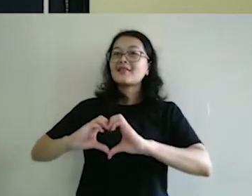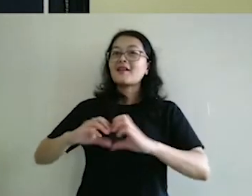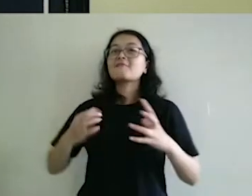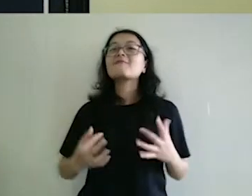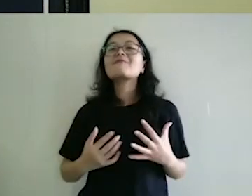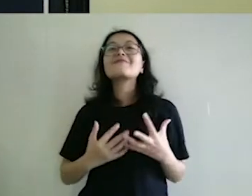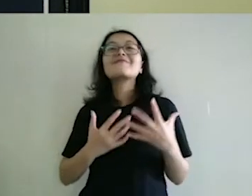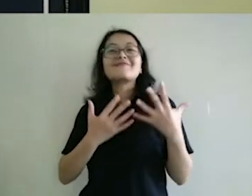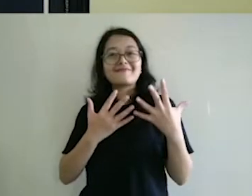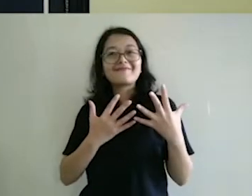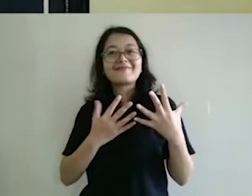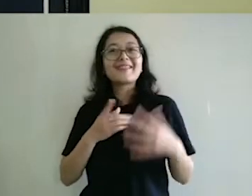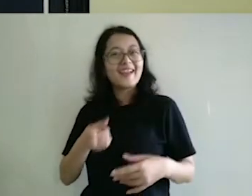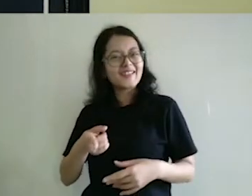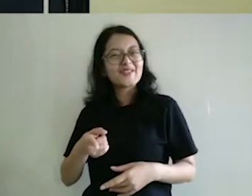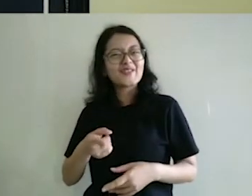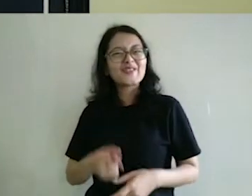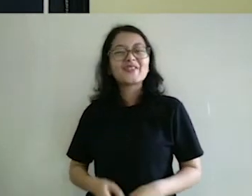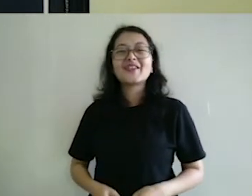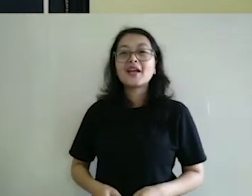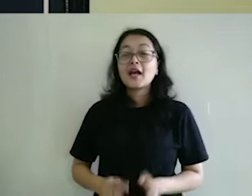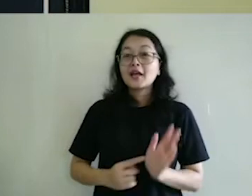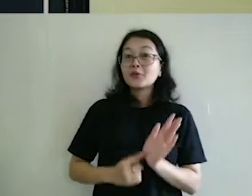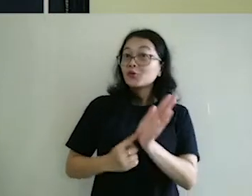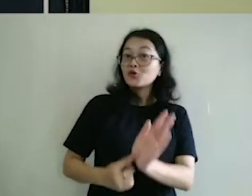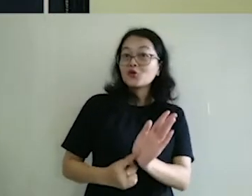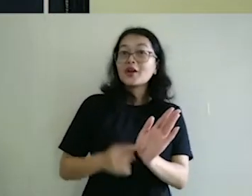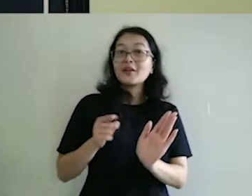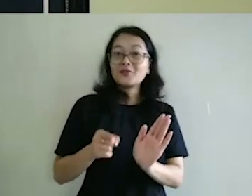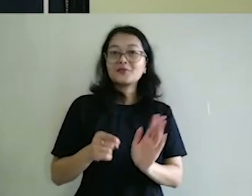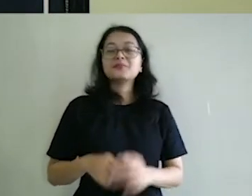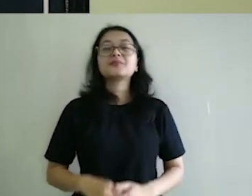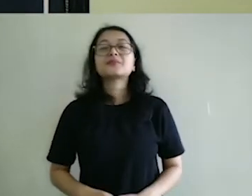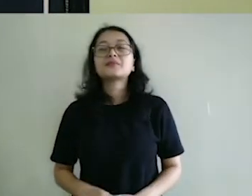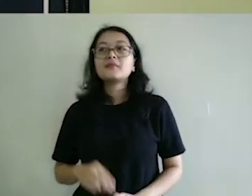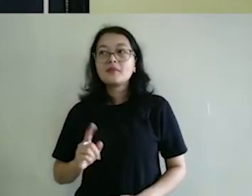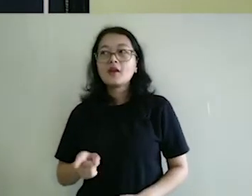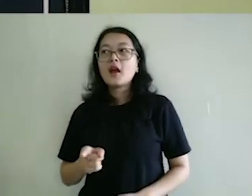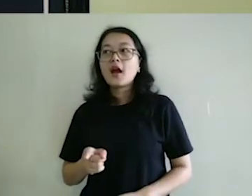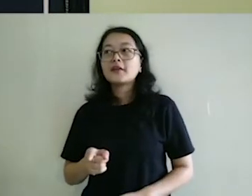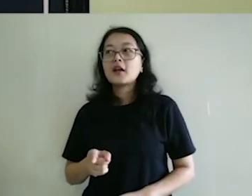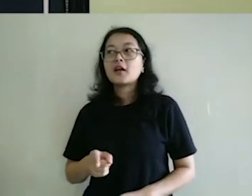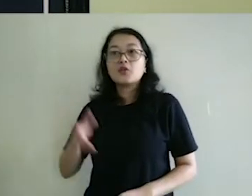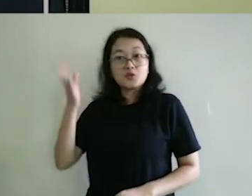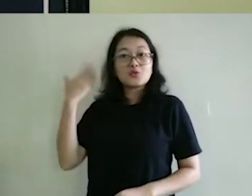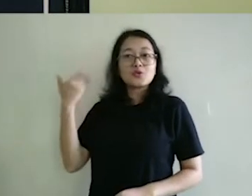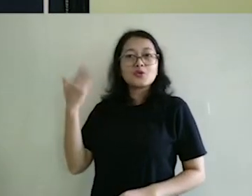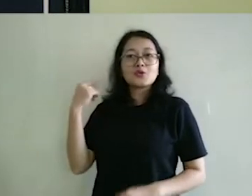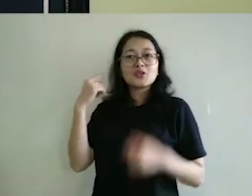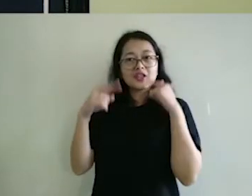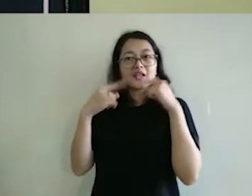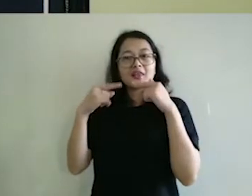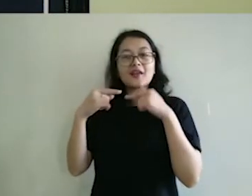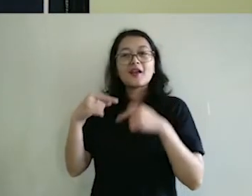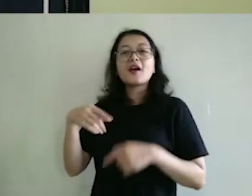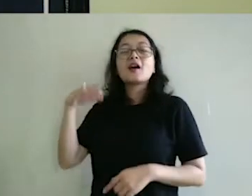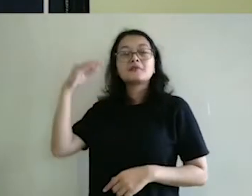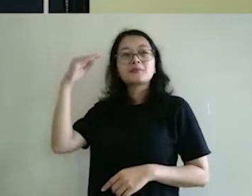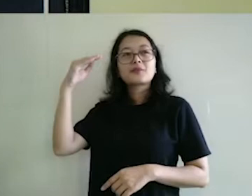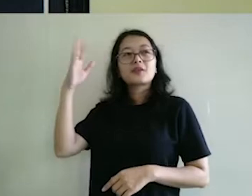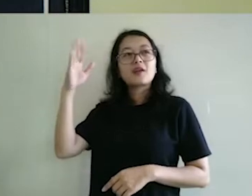membara. Mawar merah pernah diberikan oleh seorang putri Mesir yang